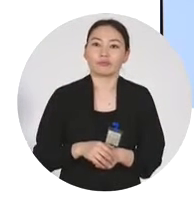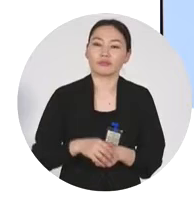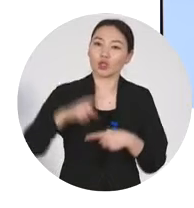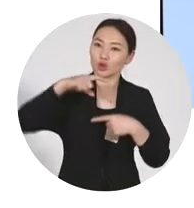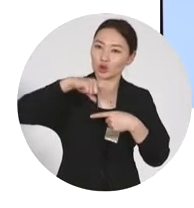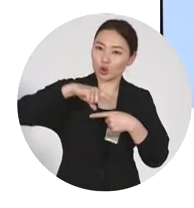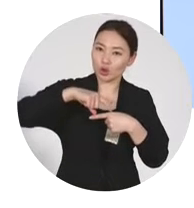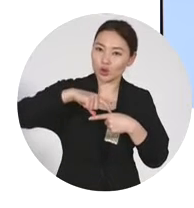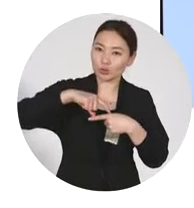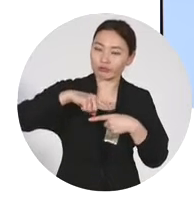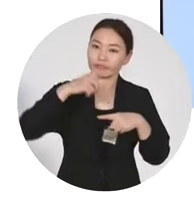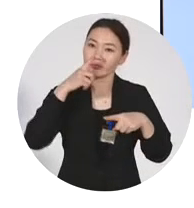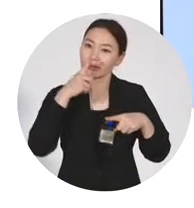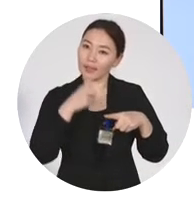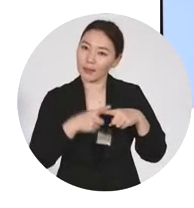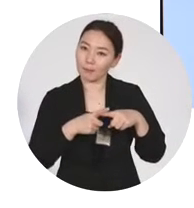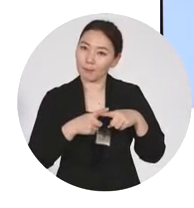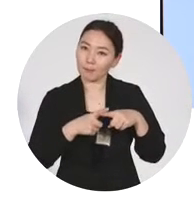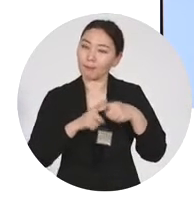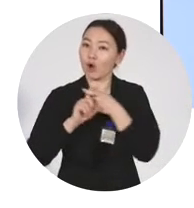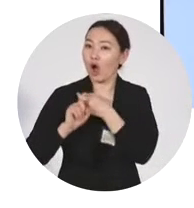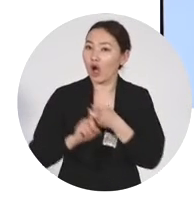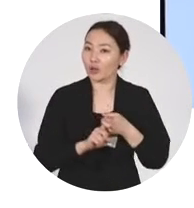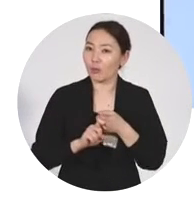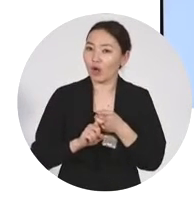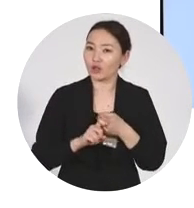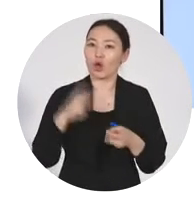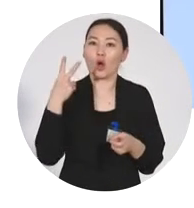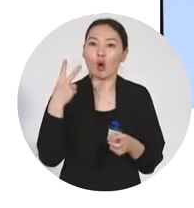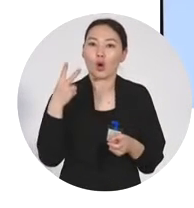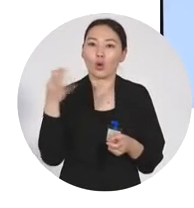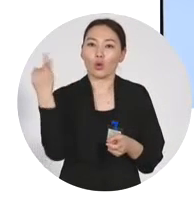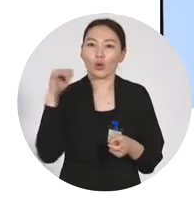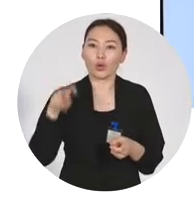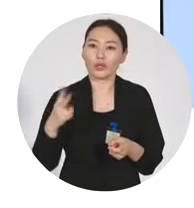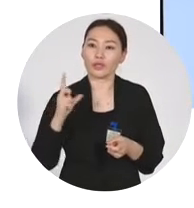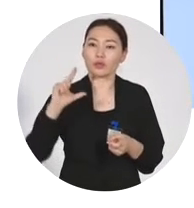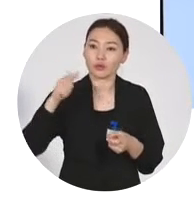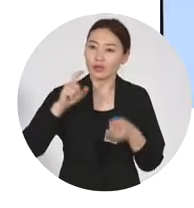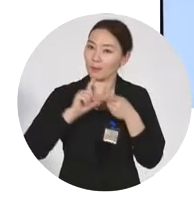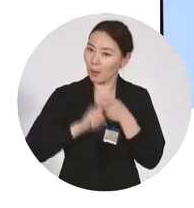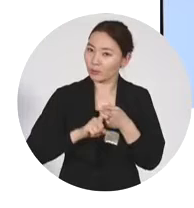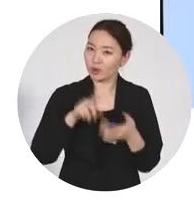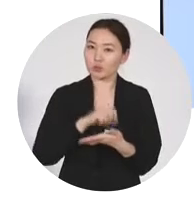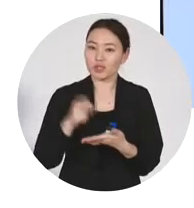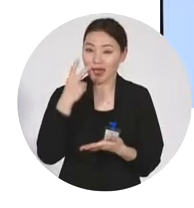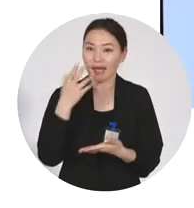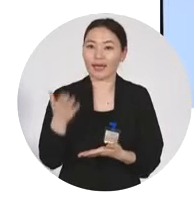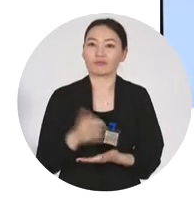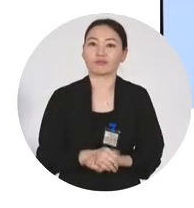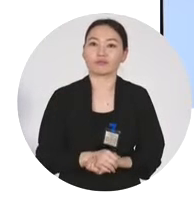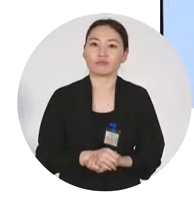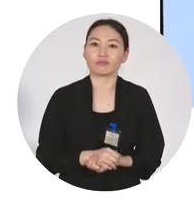гэхээр нөхцлүүдээ үйл үгэнд залгаж бичье. За тэгэхээр ихний нөхцөл бол шийдэн үсгийн яа яа